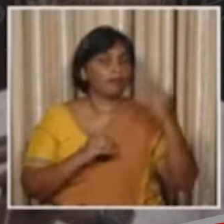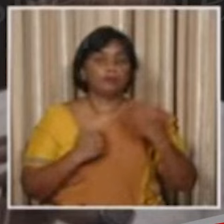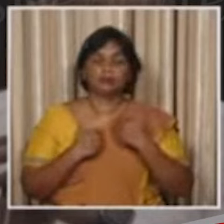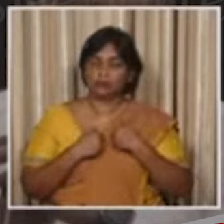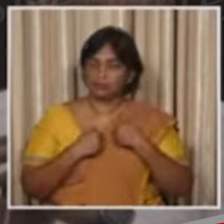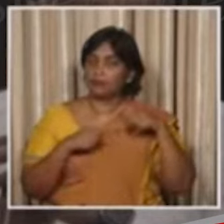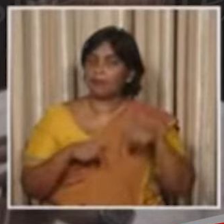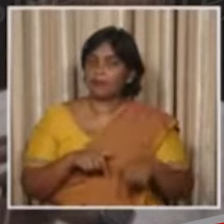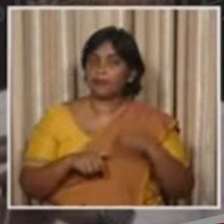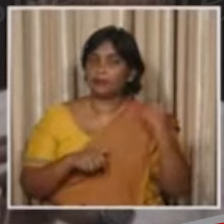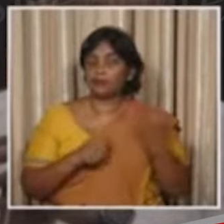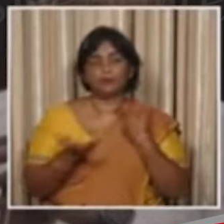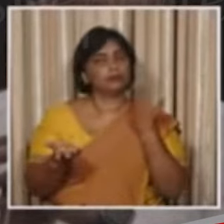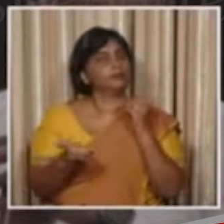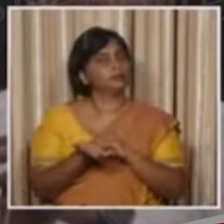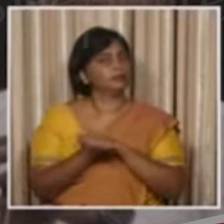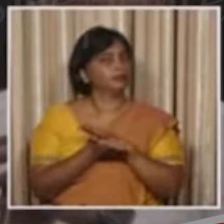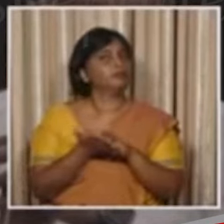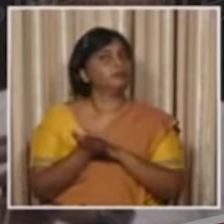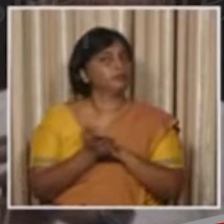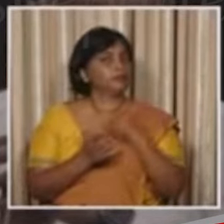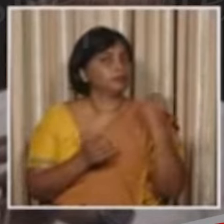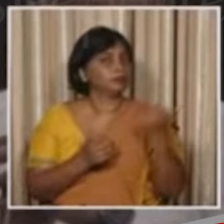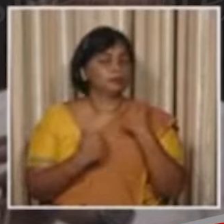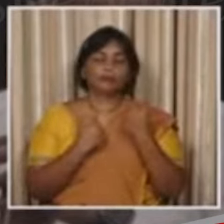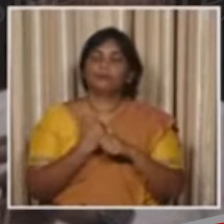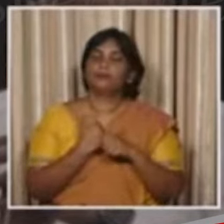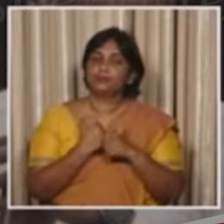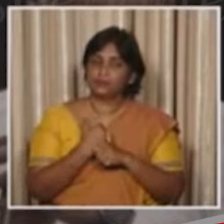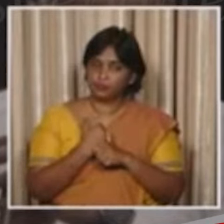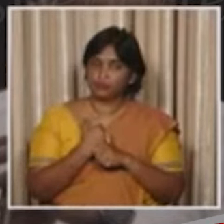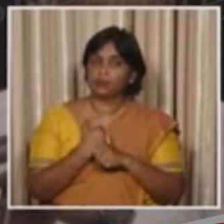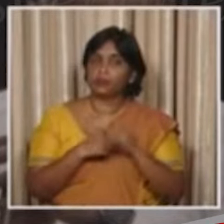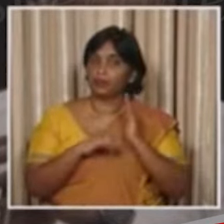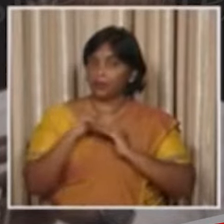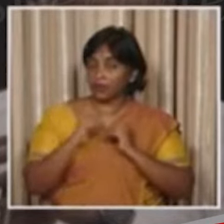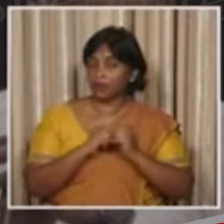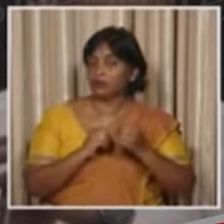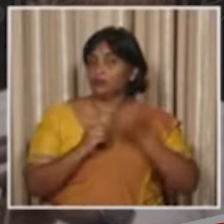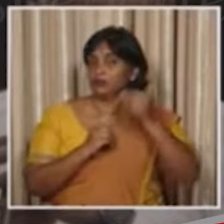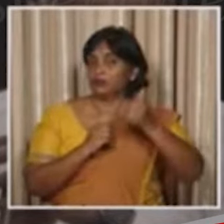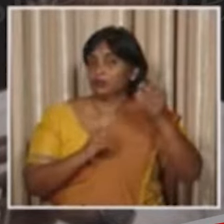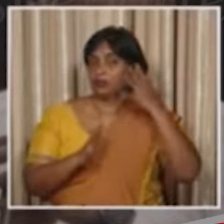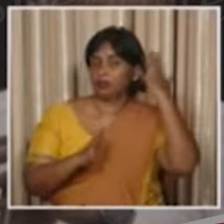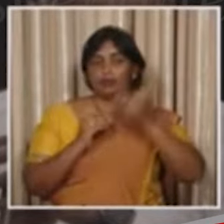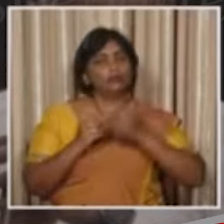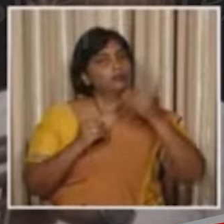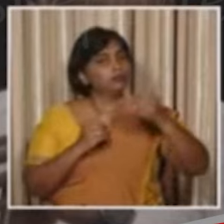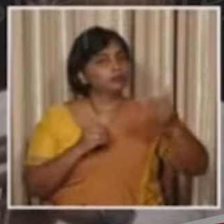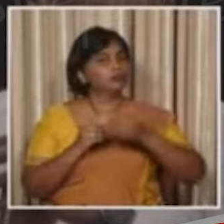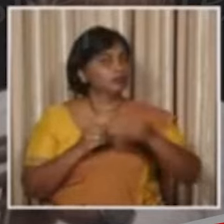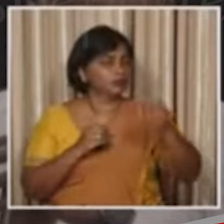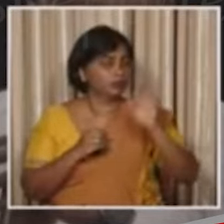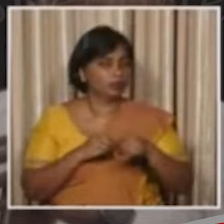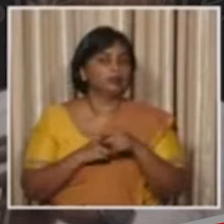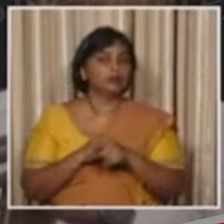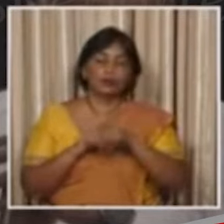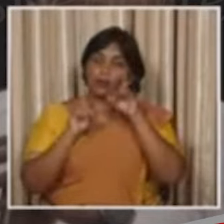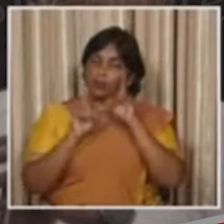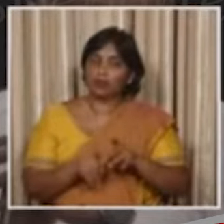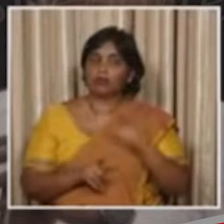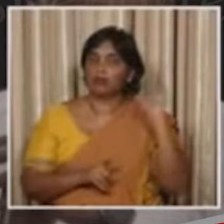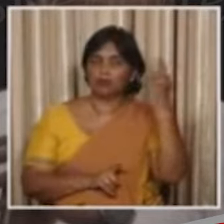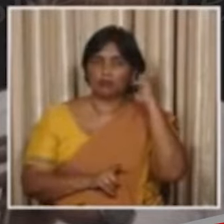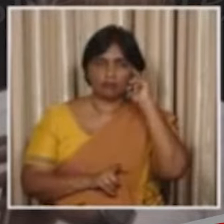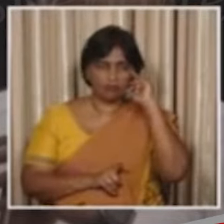දැන් නව්‍යකරණ එහෙම නැත්නම් නව නිර්මාණ creativity තමයි ඉස්සරහට ලෝකෙ ඉස්සරහට යන්නේ. එතකොට කවුරුවත්